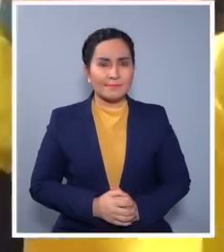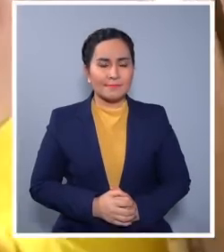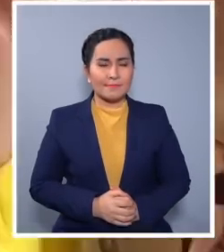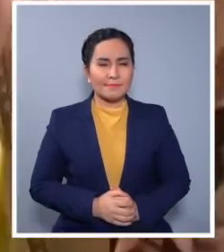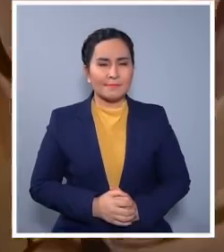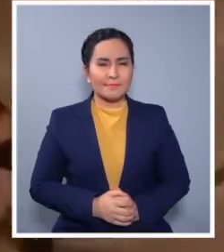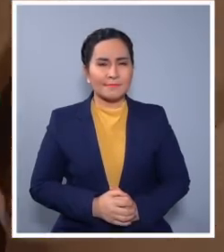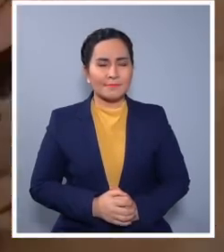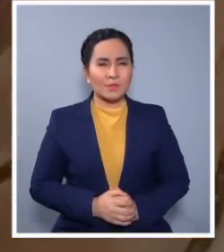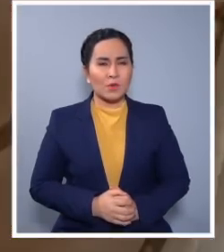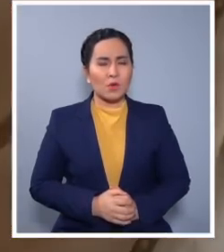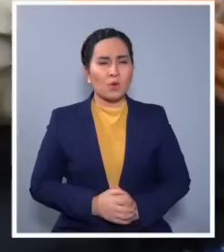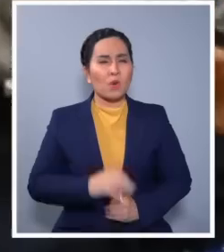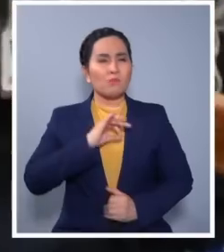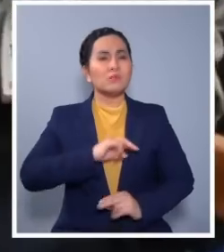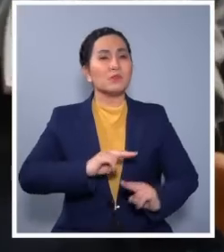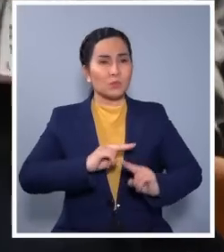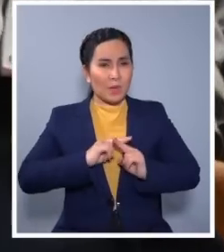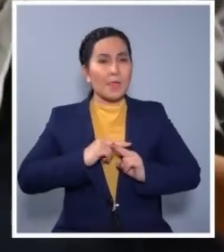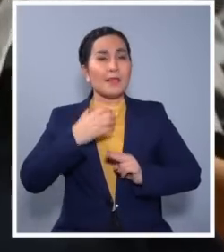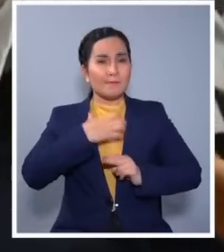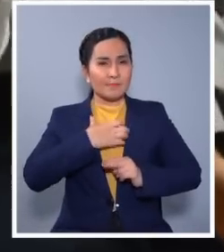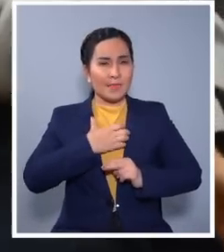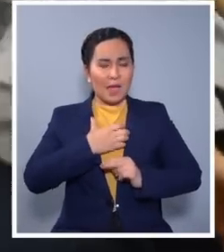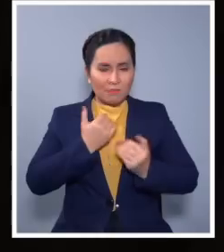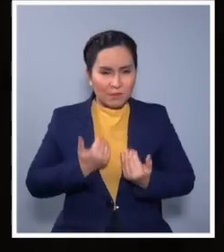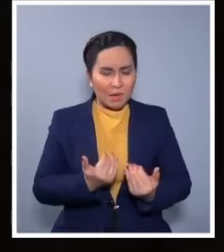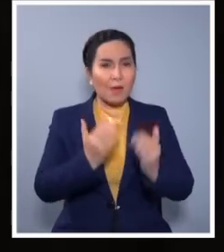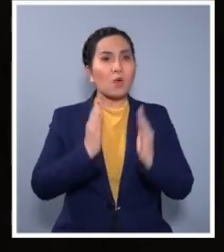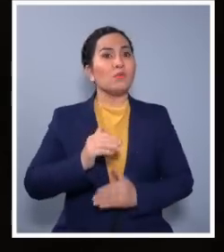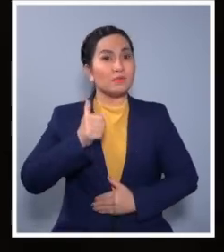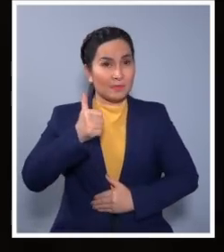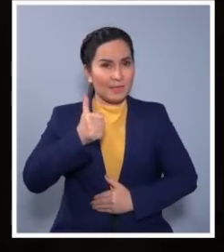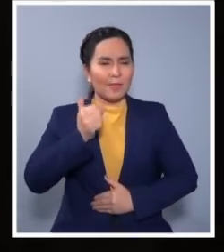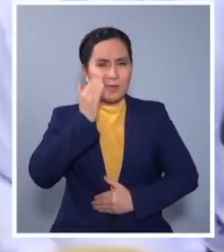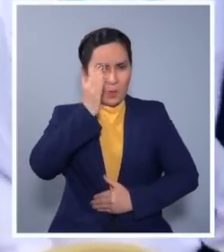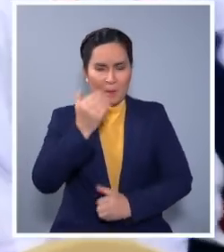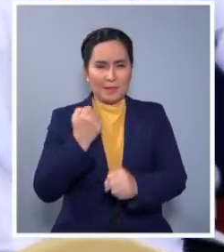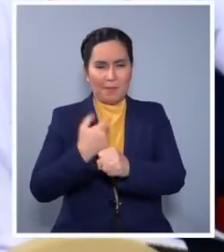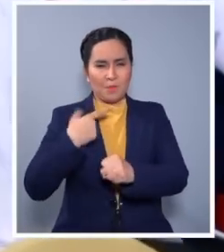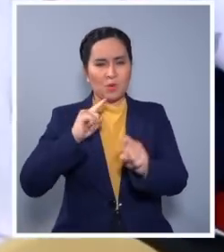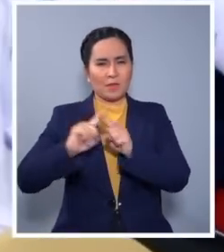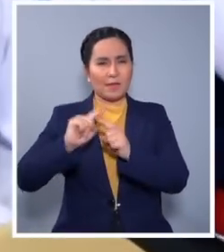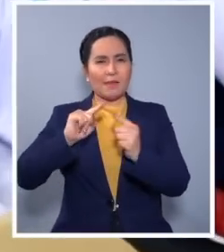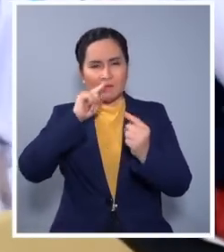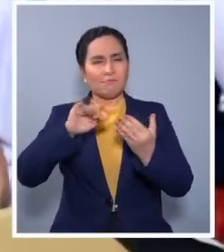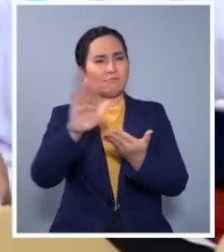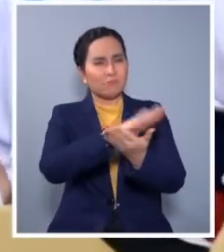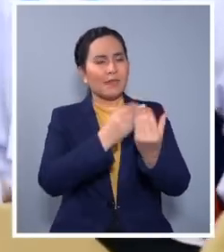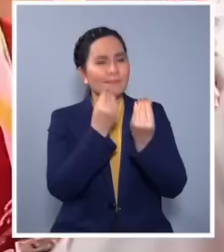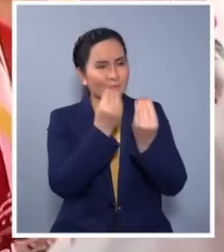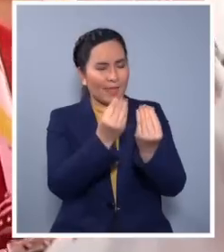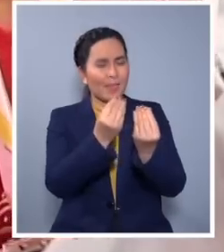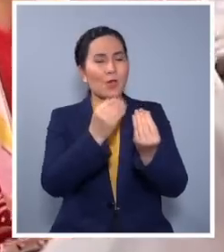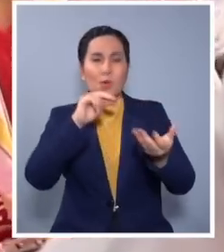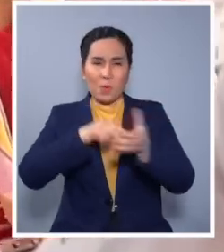้ความสำนึกรู้ที่จะเป็นหนึ่งในคนดีที่เกิดมาต้องตอบแทนคุณแผ่นดินคือดอกผลอันงดงามของเยาวช